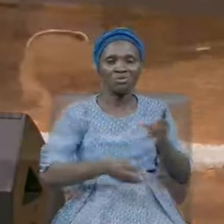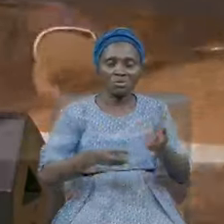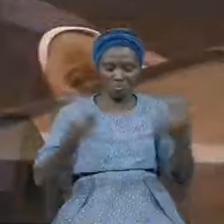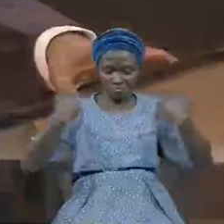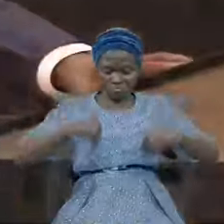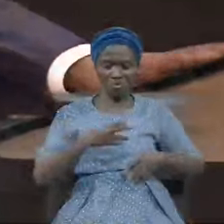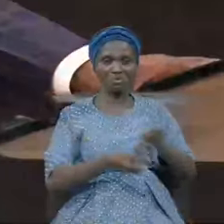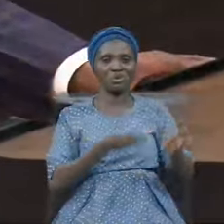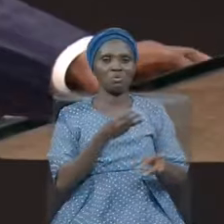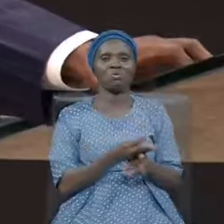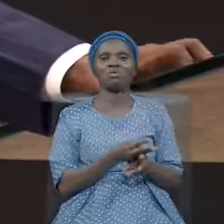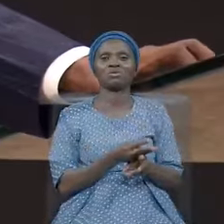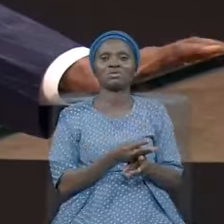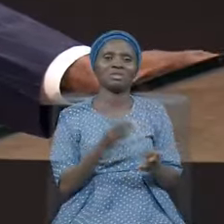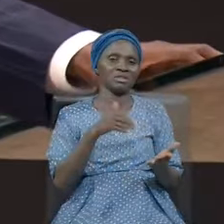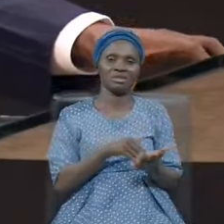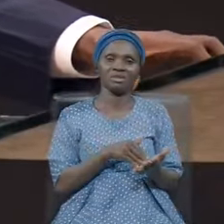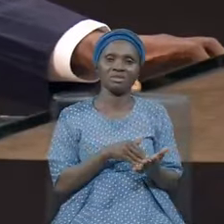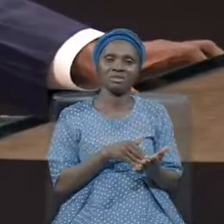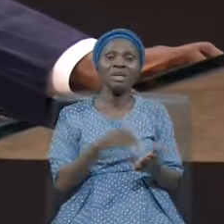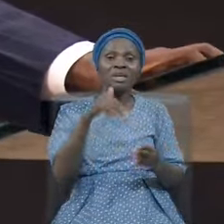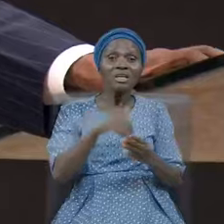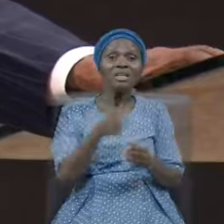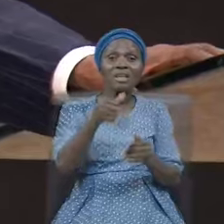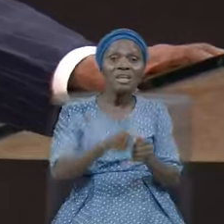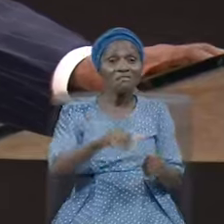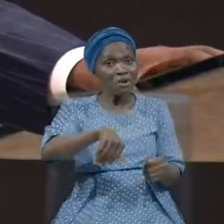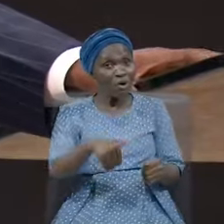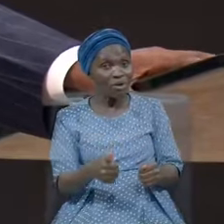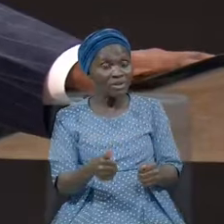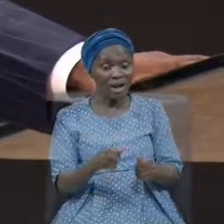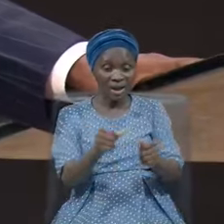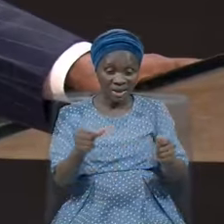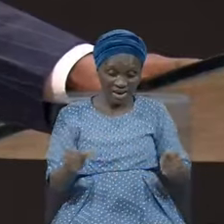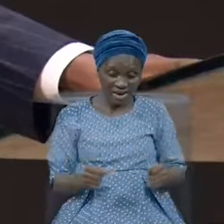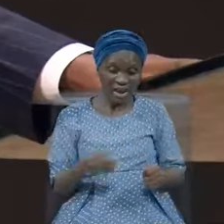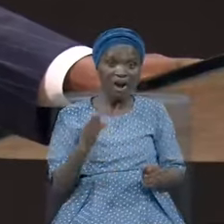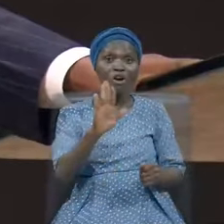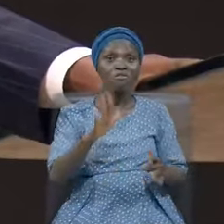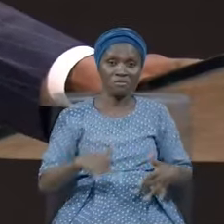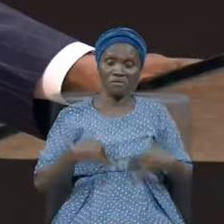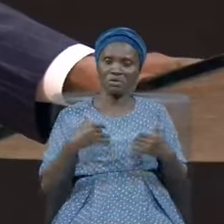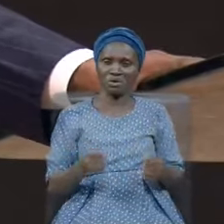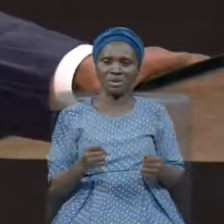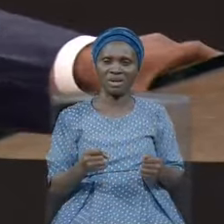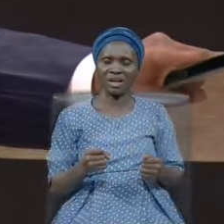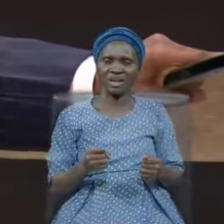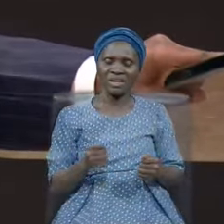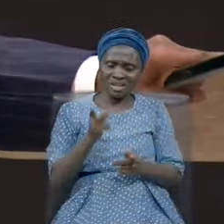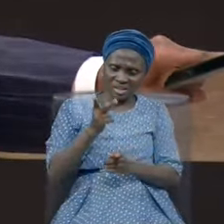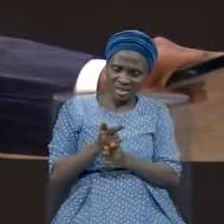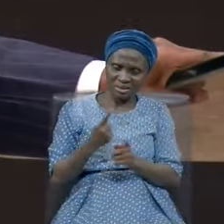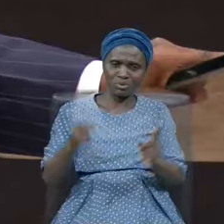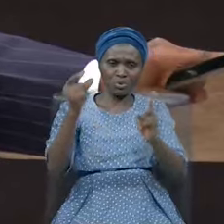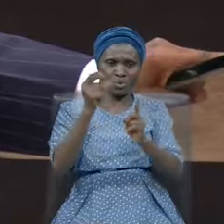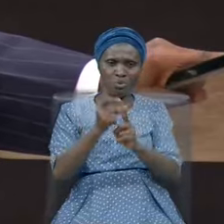toi. Dans chaque domaine de votre vie, ayez la parole en vous. Priez avec la parole en vous. Faites vivre la